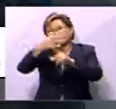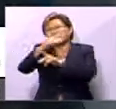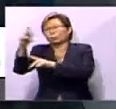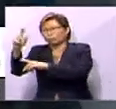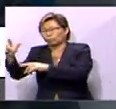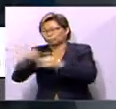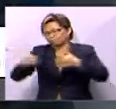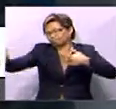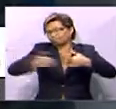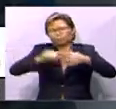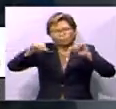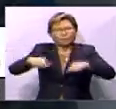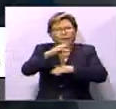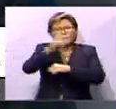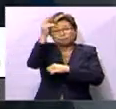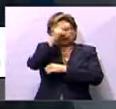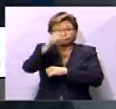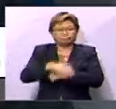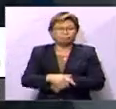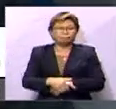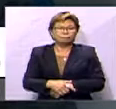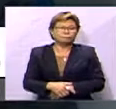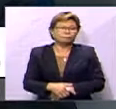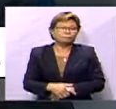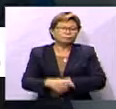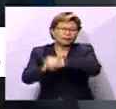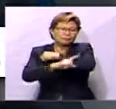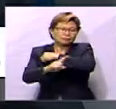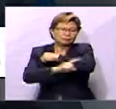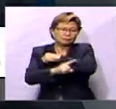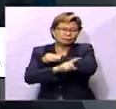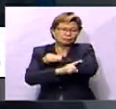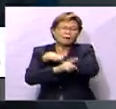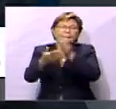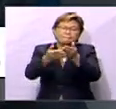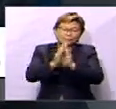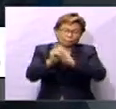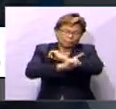kerajaan serentak dengan itu, maka penalti yang dituntut